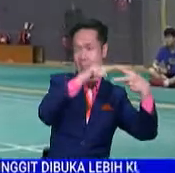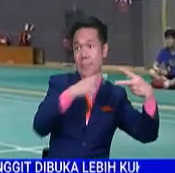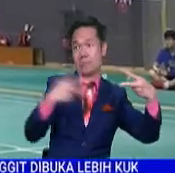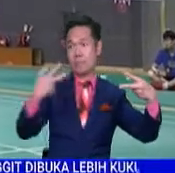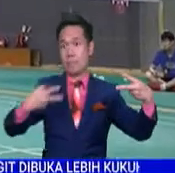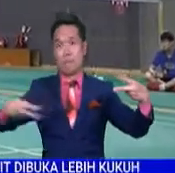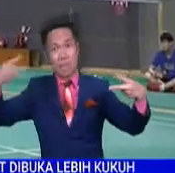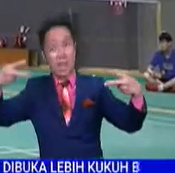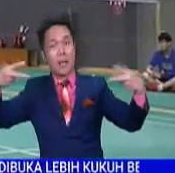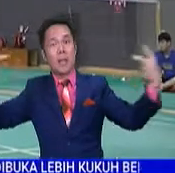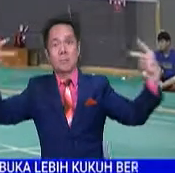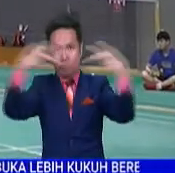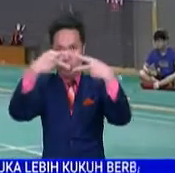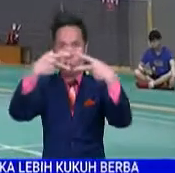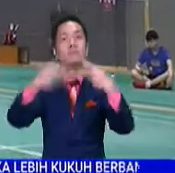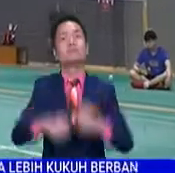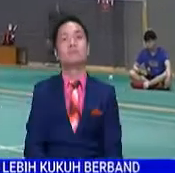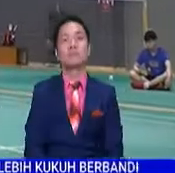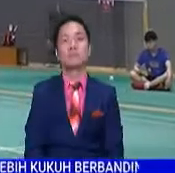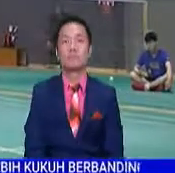akhir hai hai